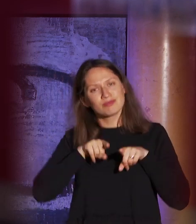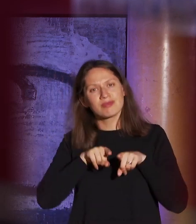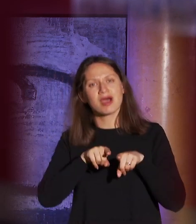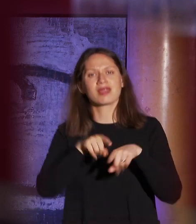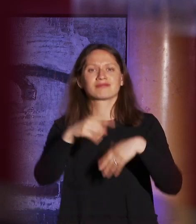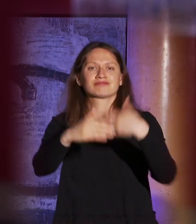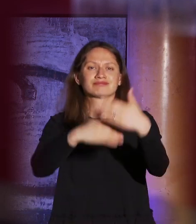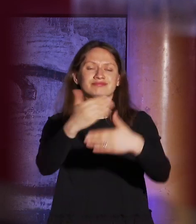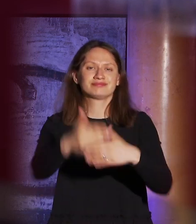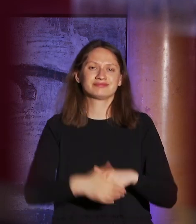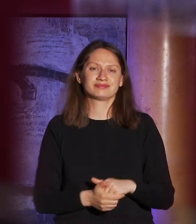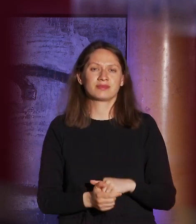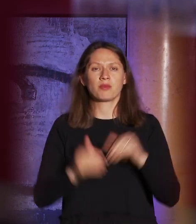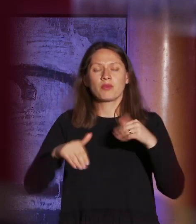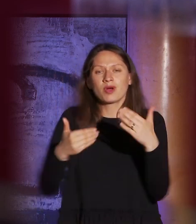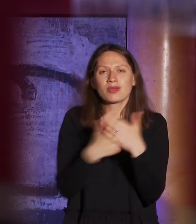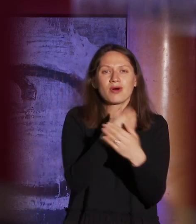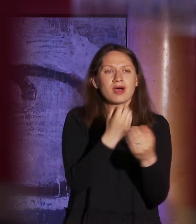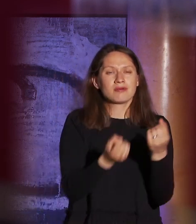atrasti prasmes.